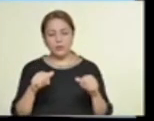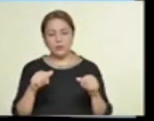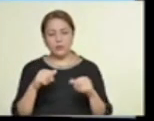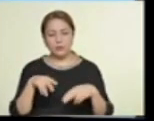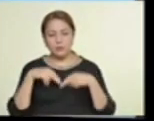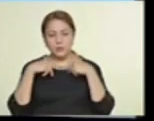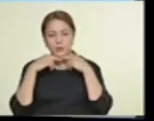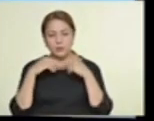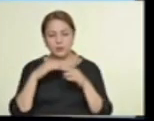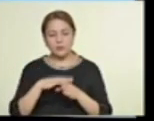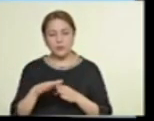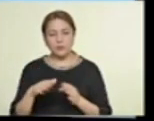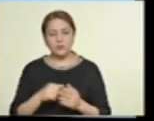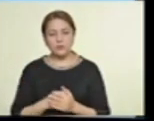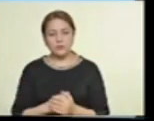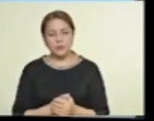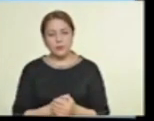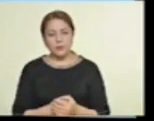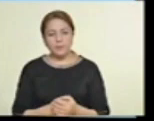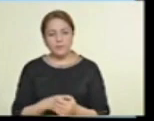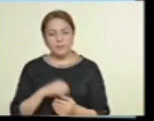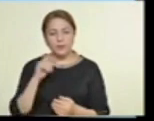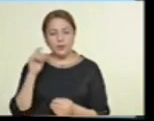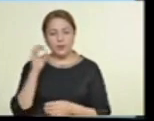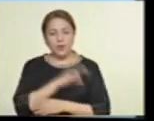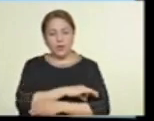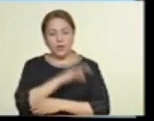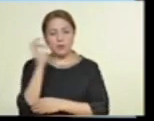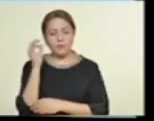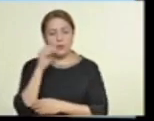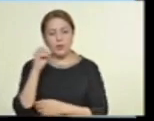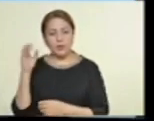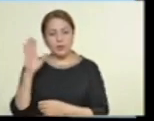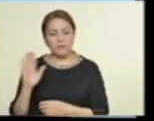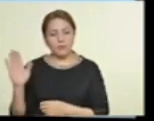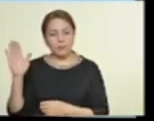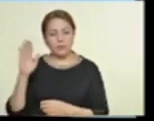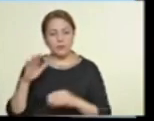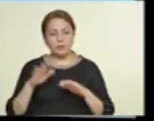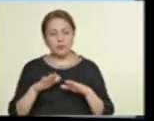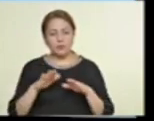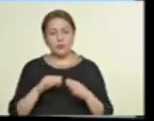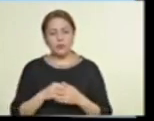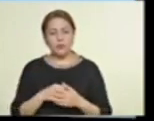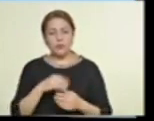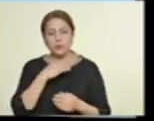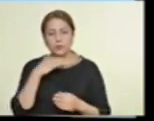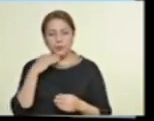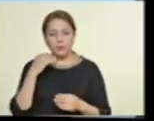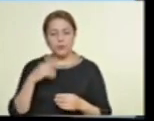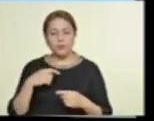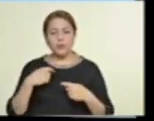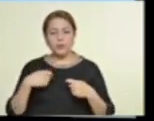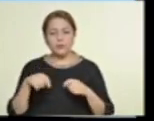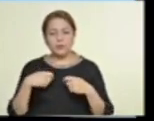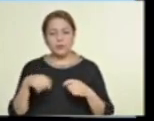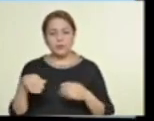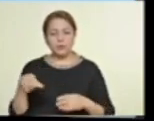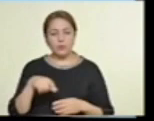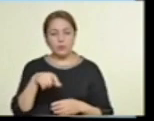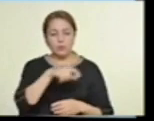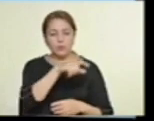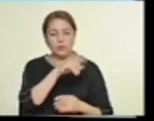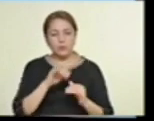e'tibor bersak, G'arbiy Yevropa, umuman Yevropa hududida bir qancha savdo yo'llari